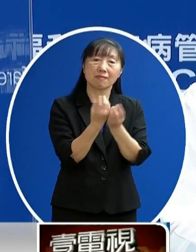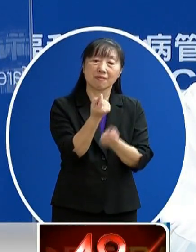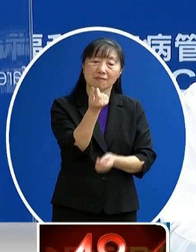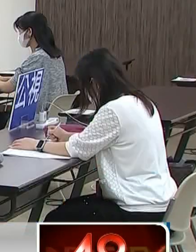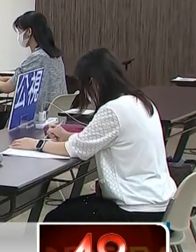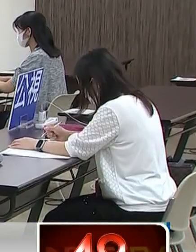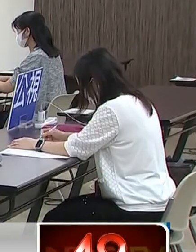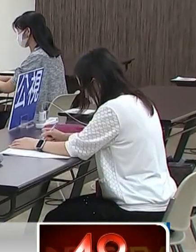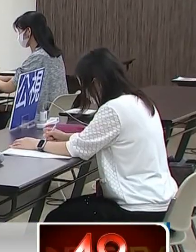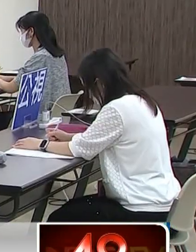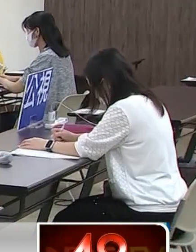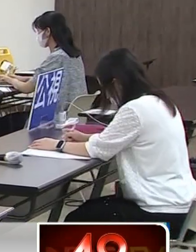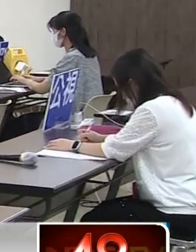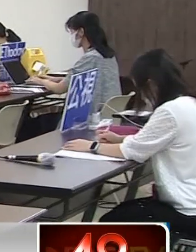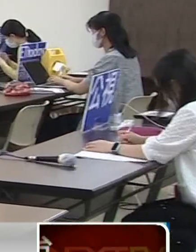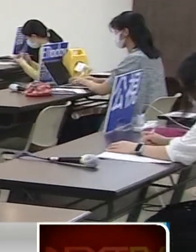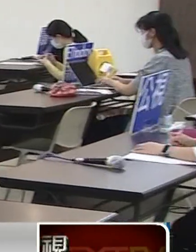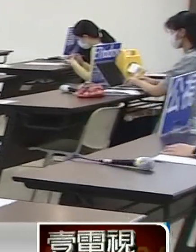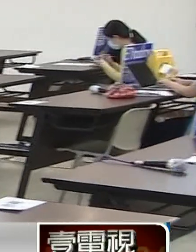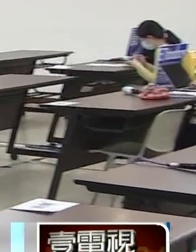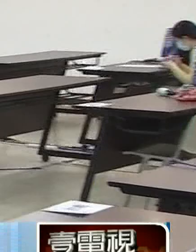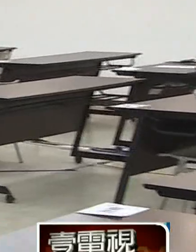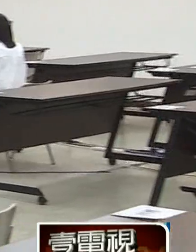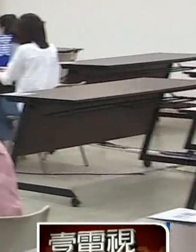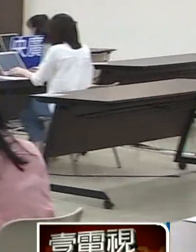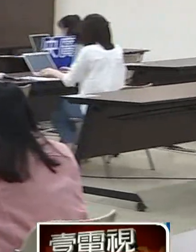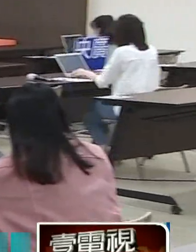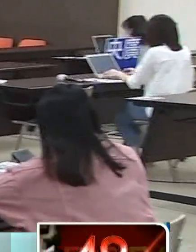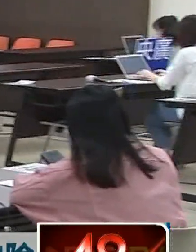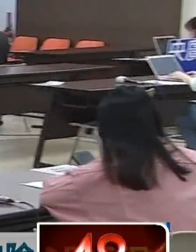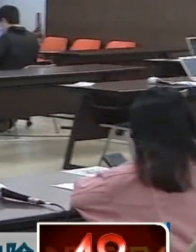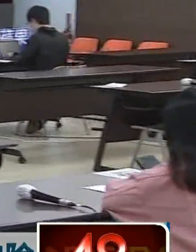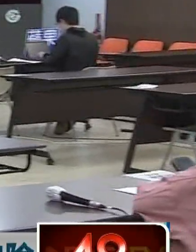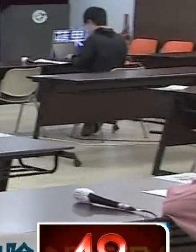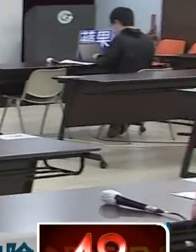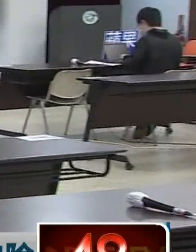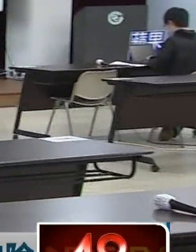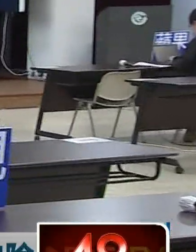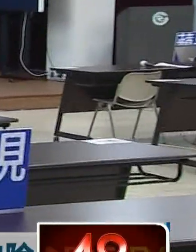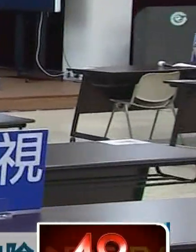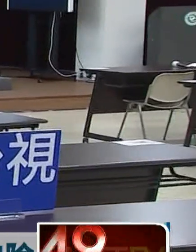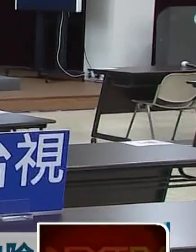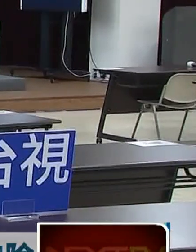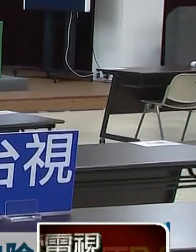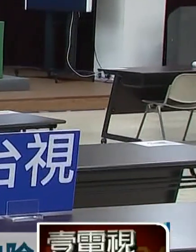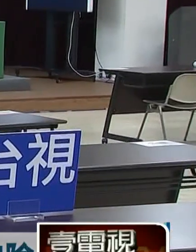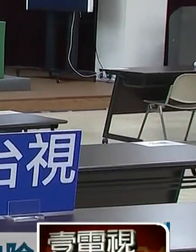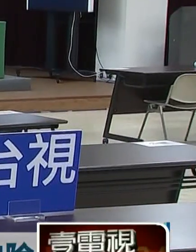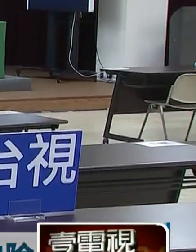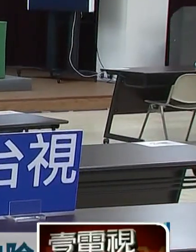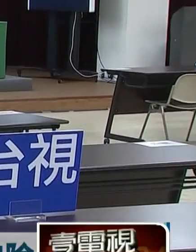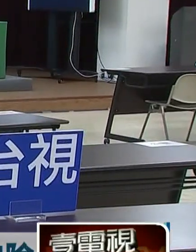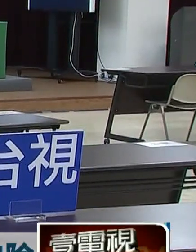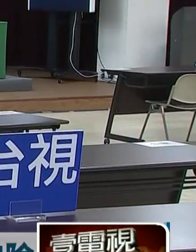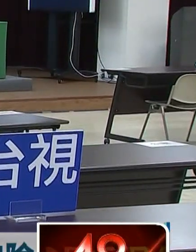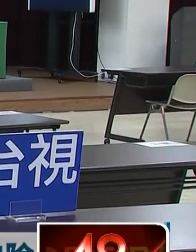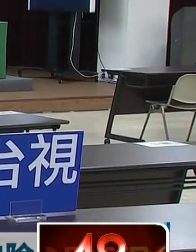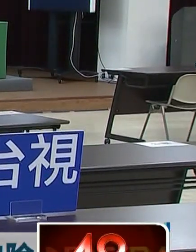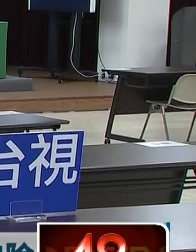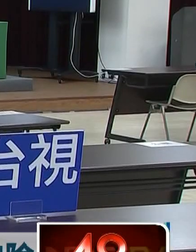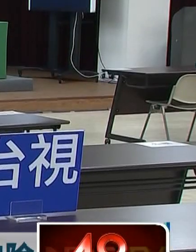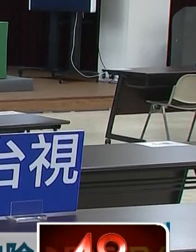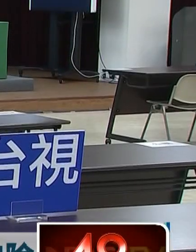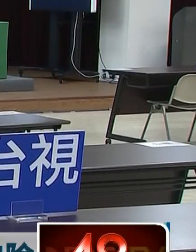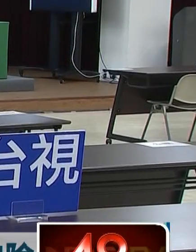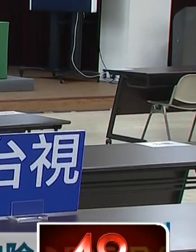的现象。 好现象不等于可以松懈，本土确诊趋缓，死亡个案3例是三级警戒以来单日最低。外界也关注有